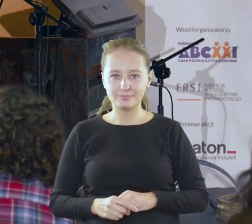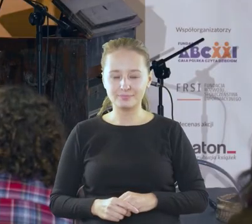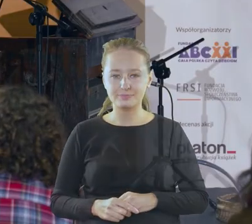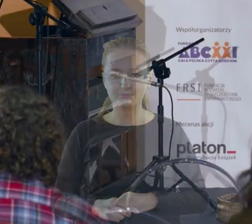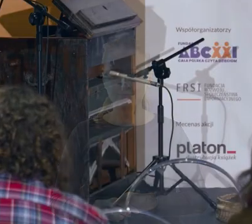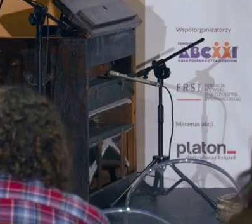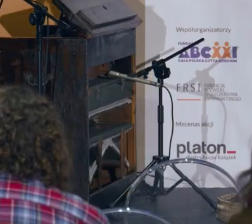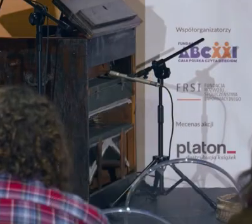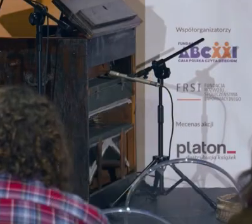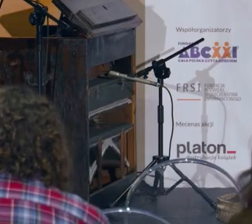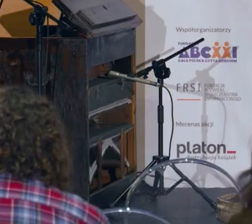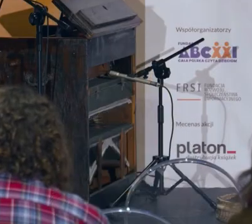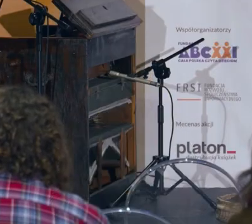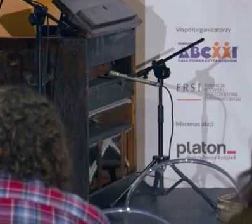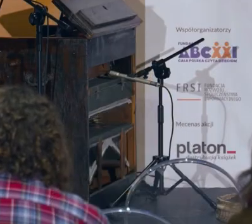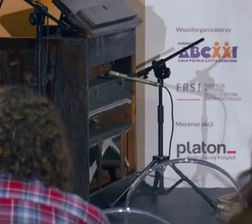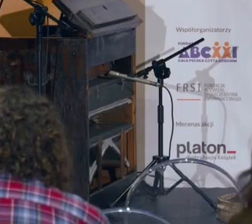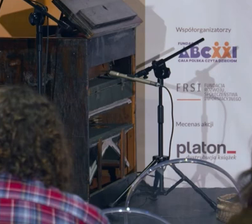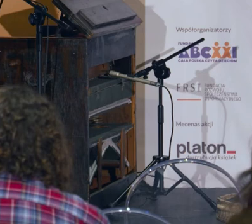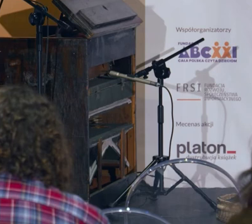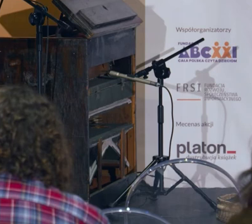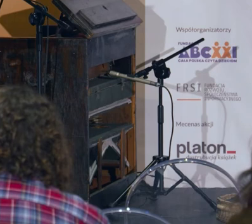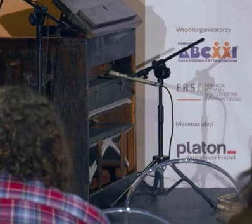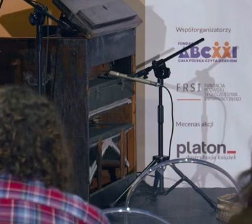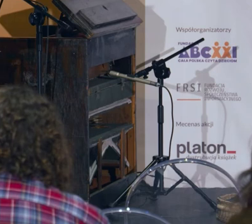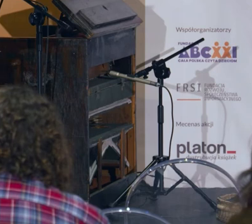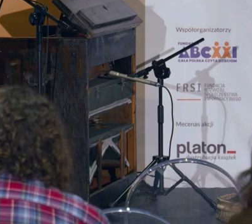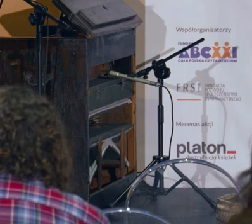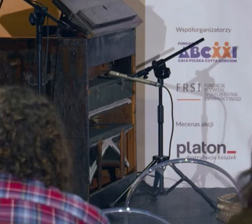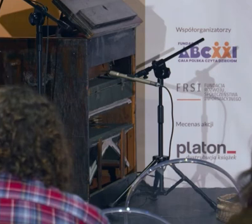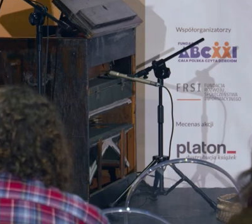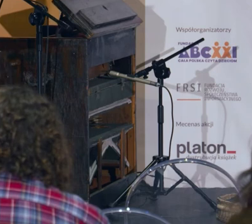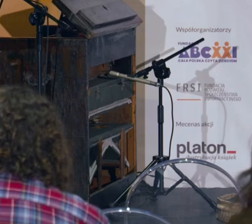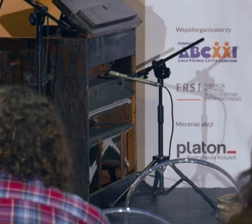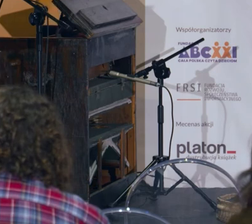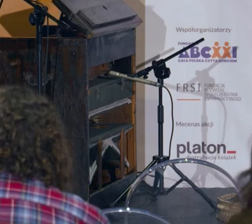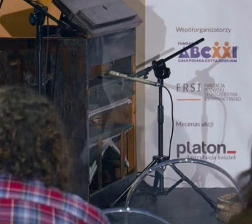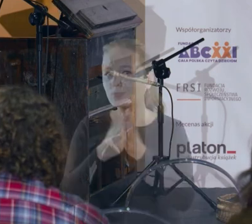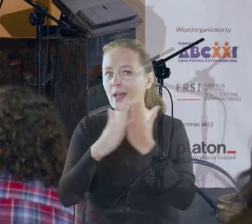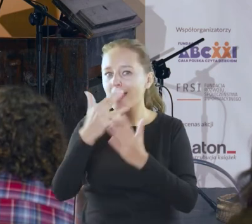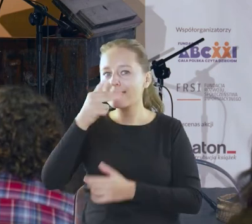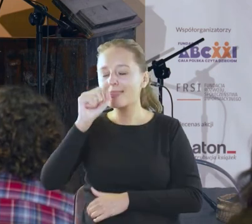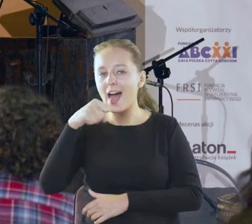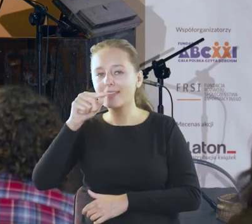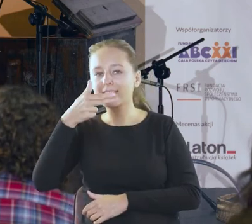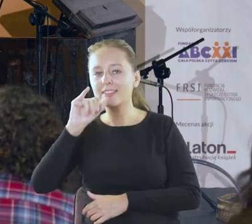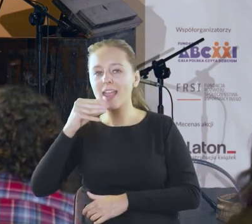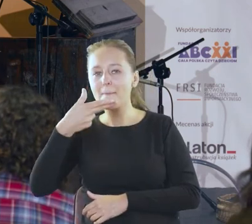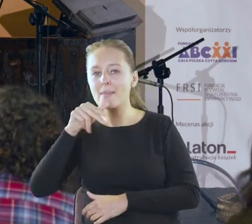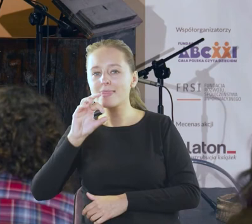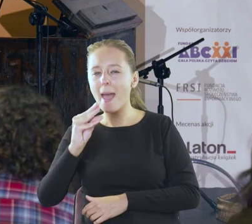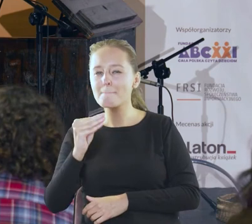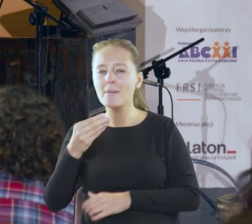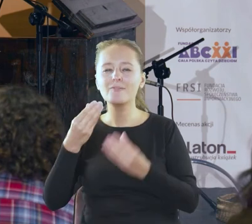w taką stronę, prawda? sama z resztą Orzeszkowa opisała to w powieści nad Niemnem w tej fantastycznej scenie